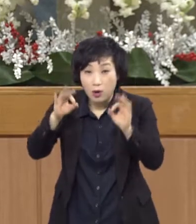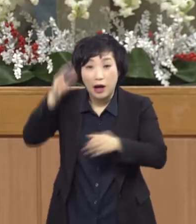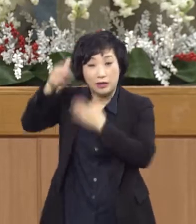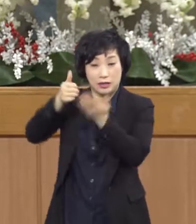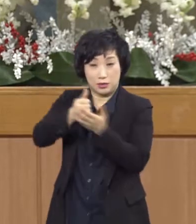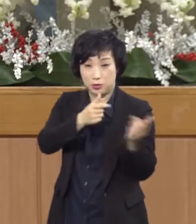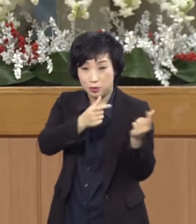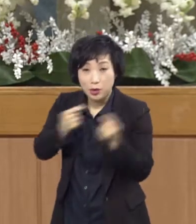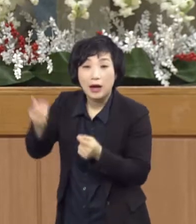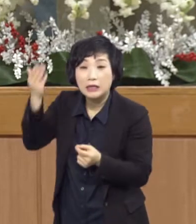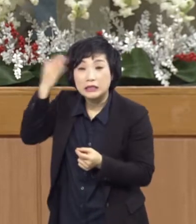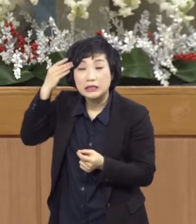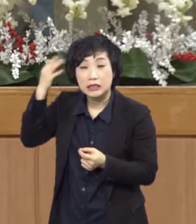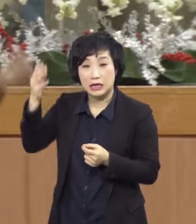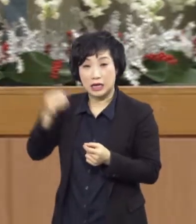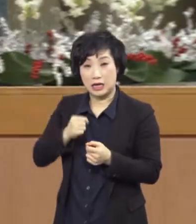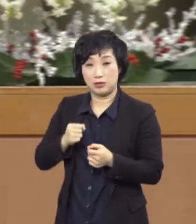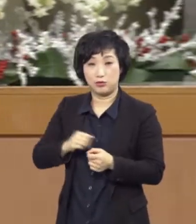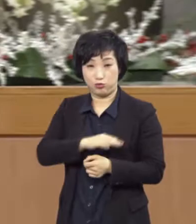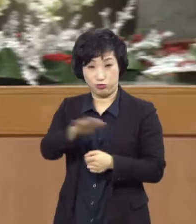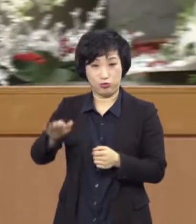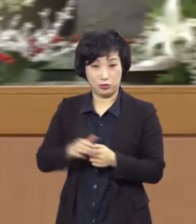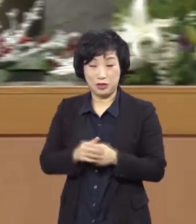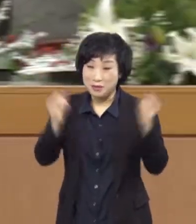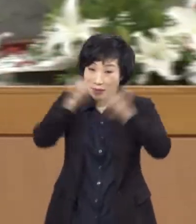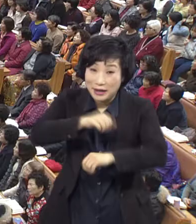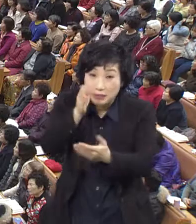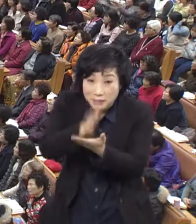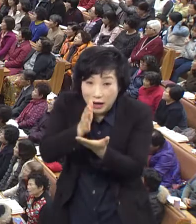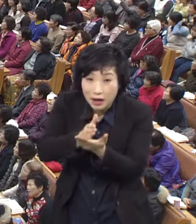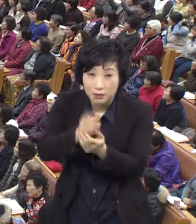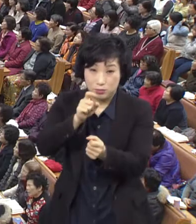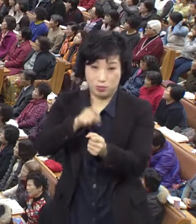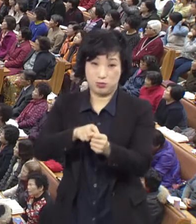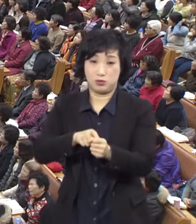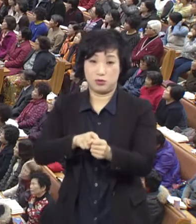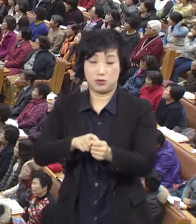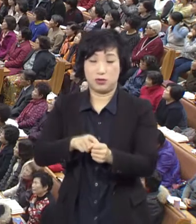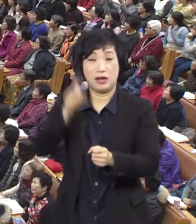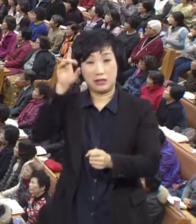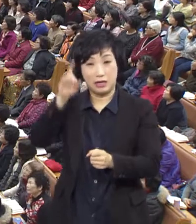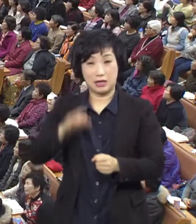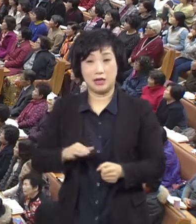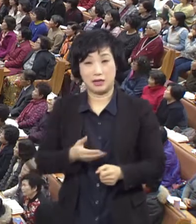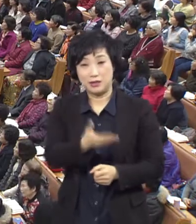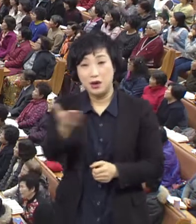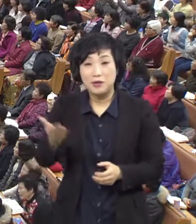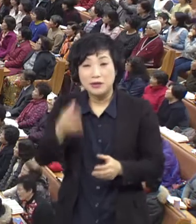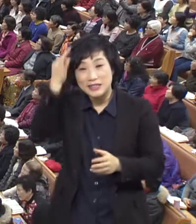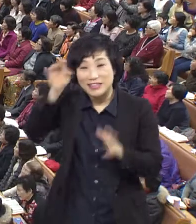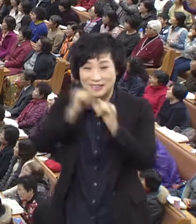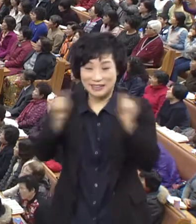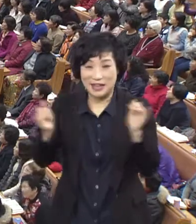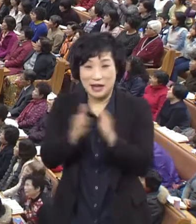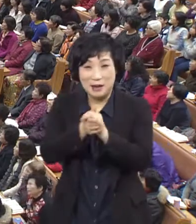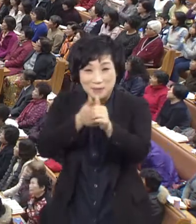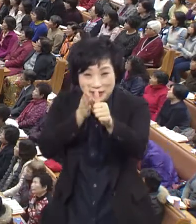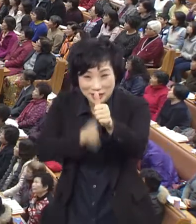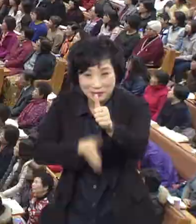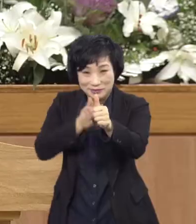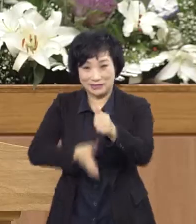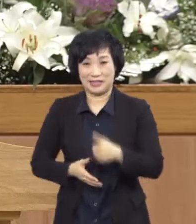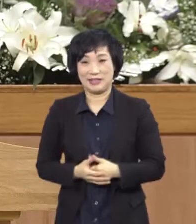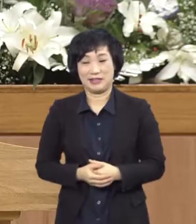하나님과 같은 지식을 가지고 절대 망하지 말라는 것입니다. 인정하시면 아멘합시다.